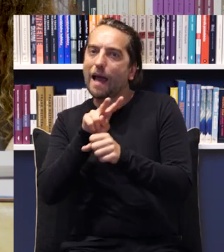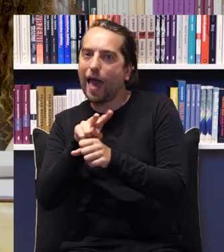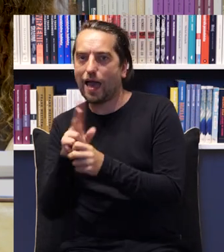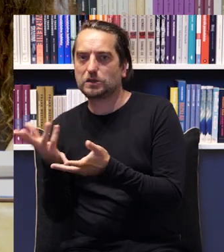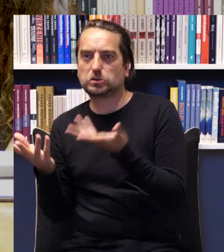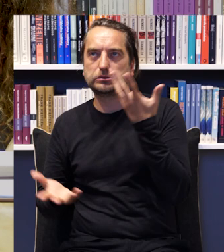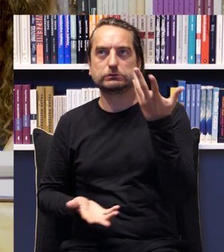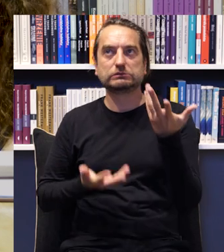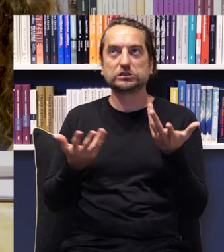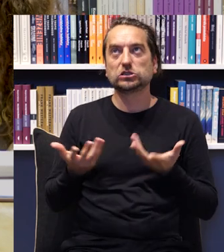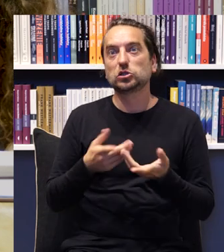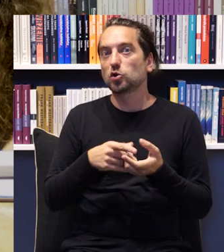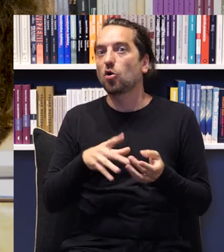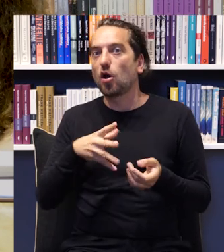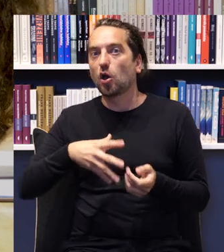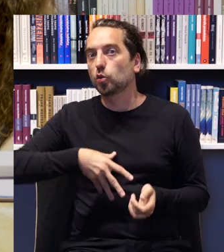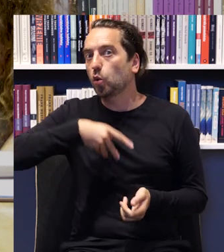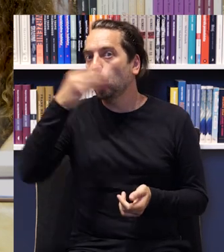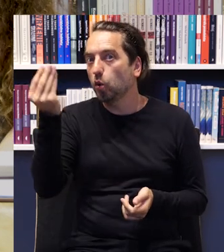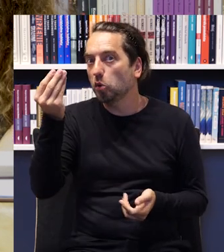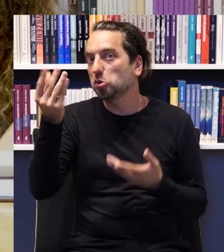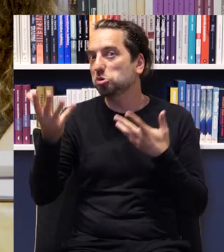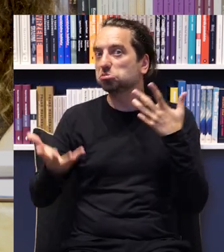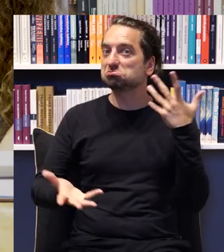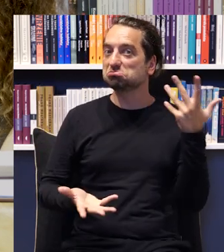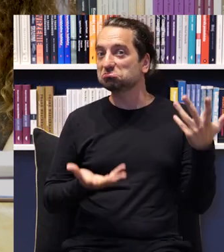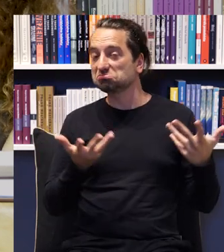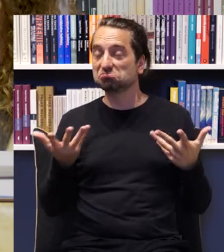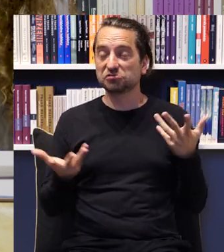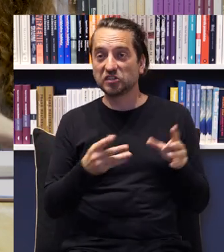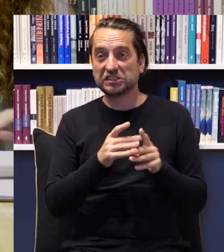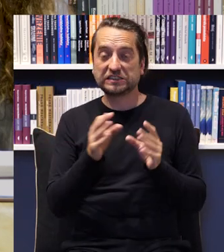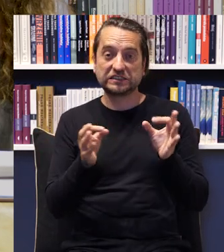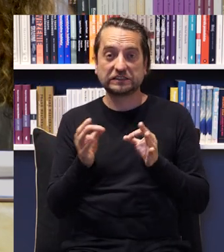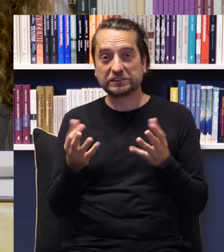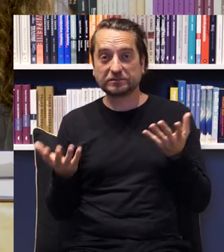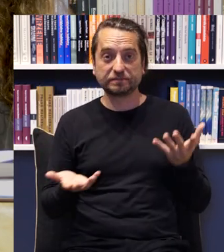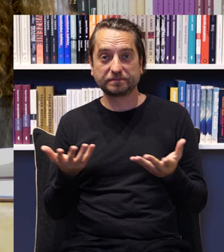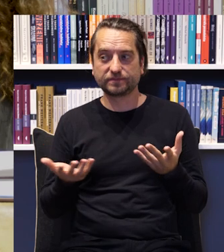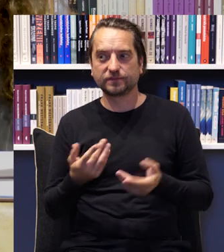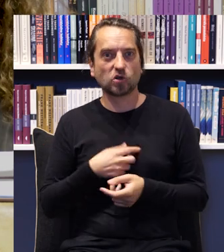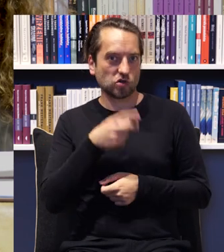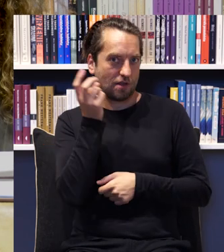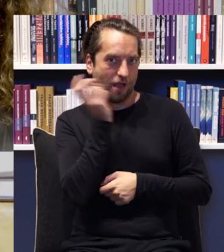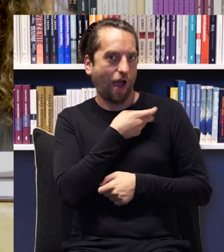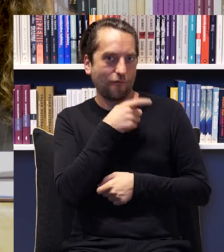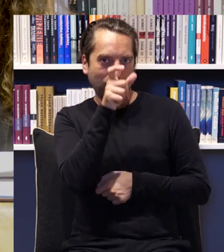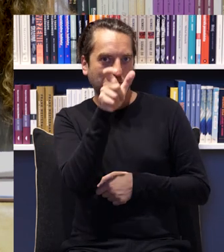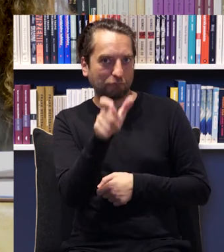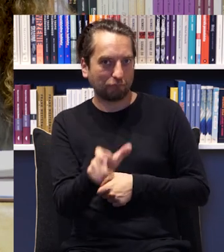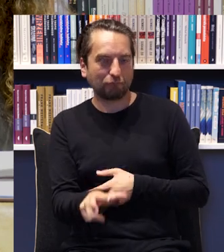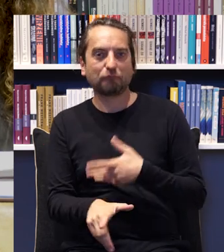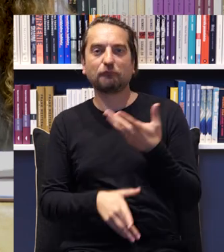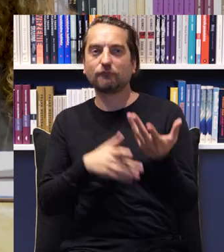taki duch gdzieś przemykający w tych jej historiach, potem, znaczy niesamowicie ciekawa postać,